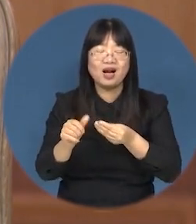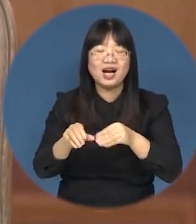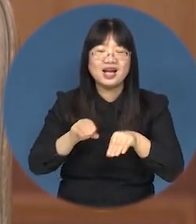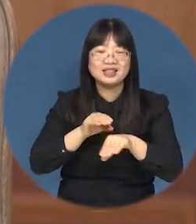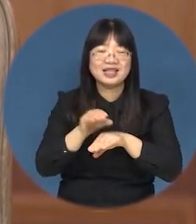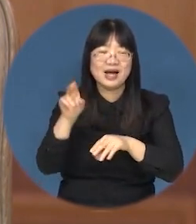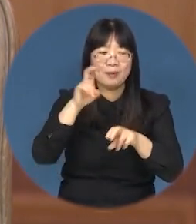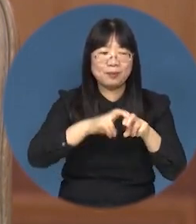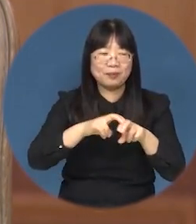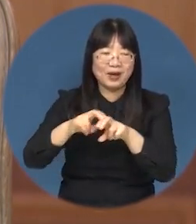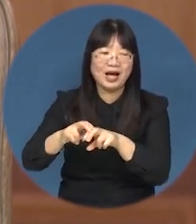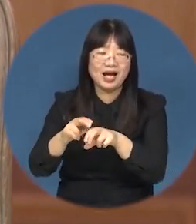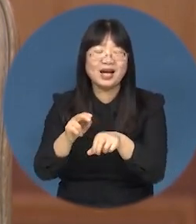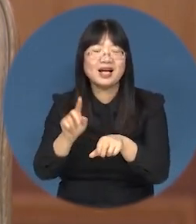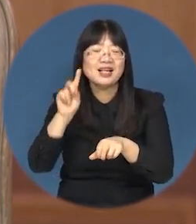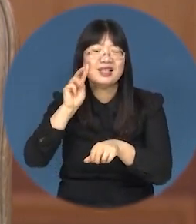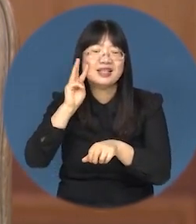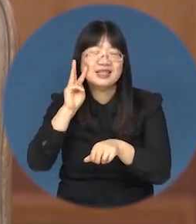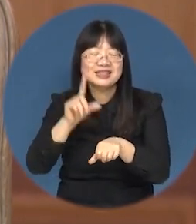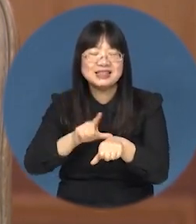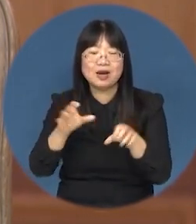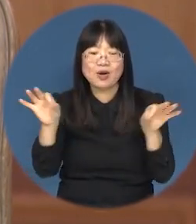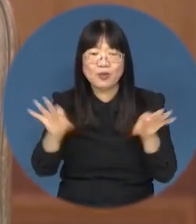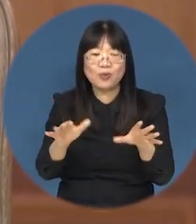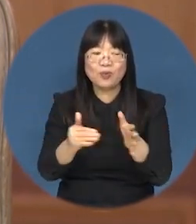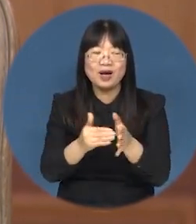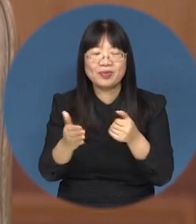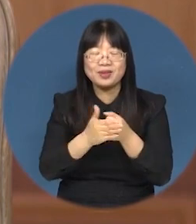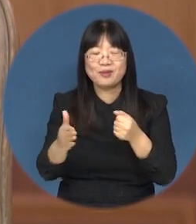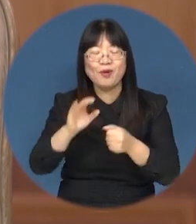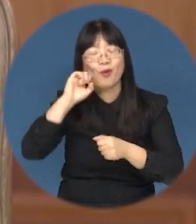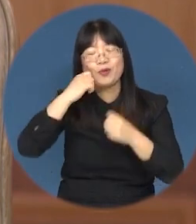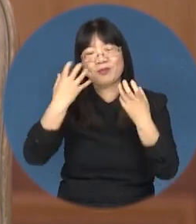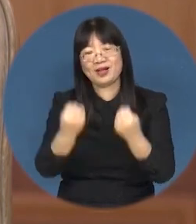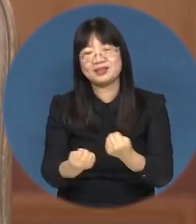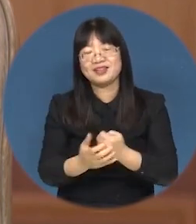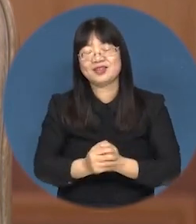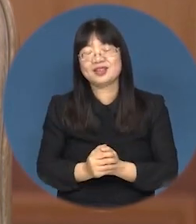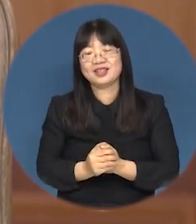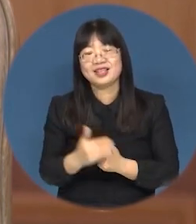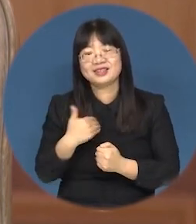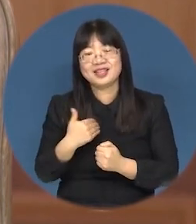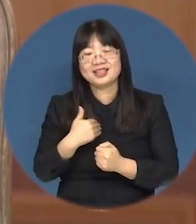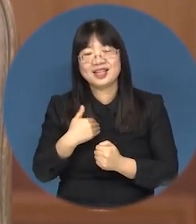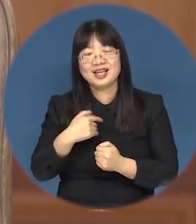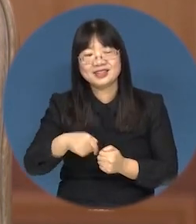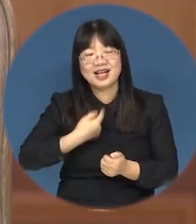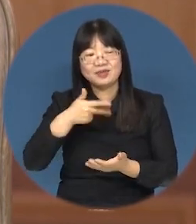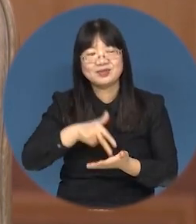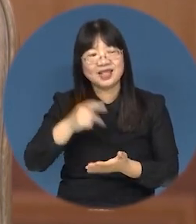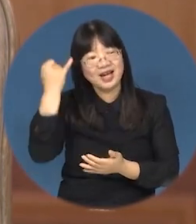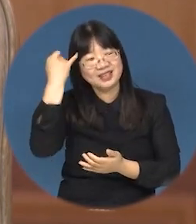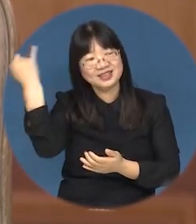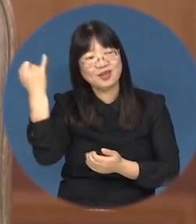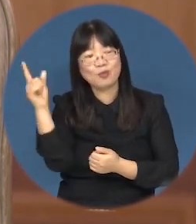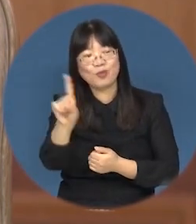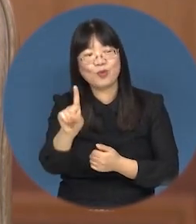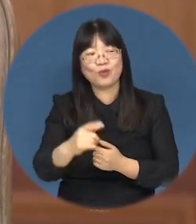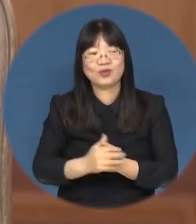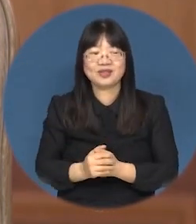그러면 2, 3일, 3, 4일 이렇게 시간 금방 가버리고 예, 예. 어려움이 얼마나 많이 있습니까? 그래서 제가 제 나름대로 아이디어가